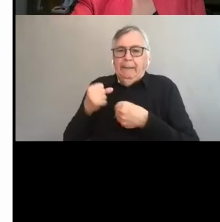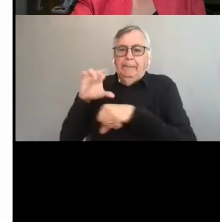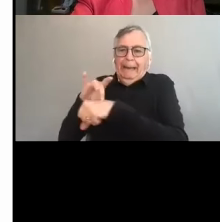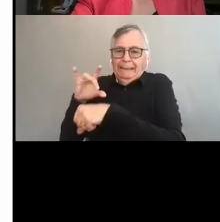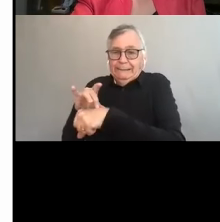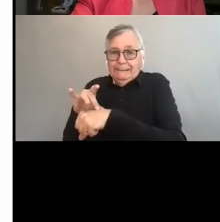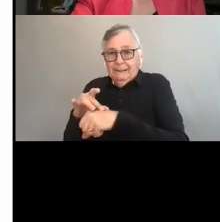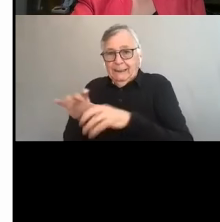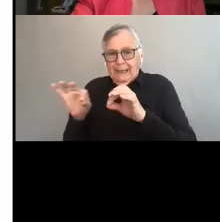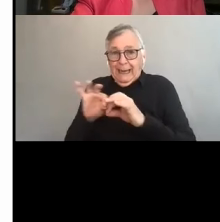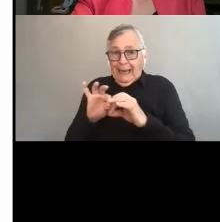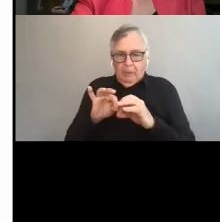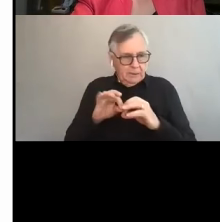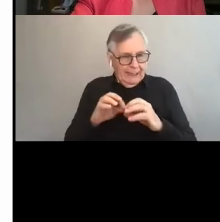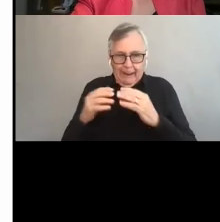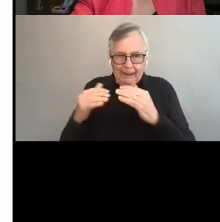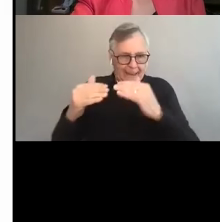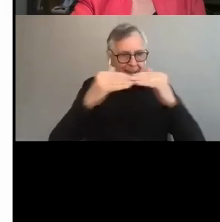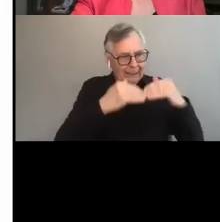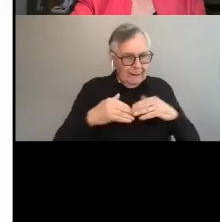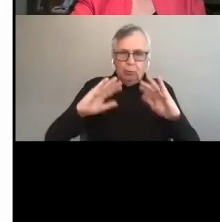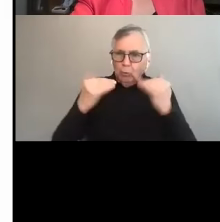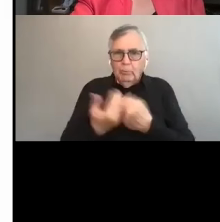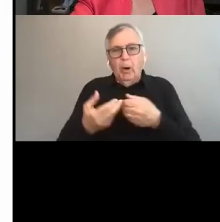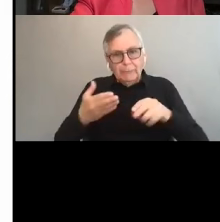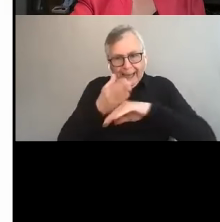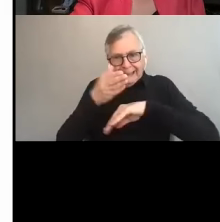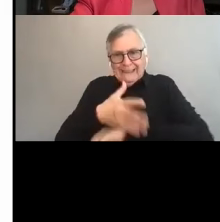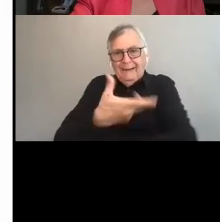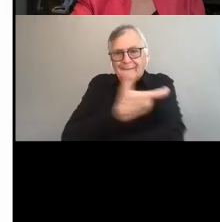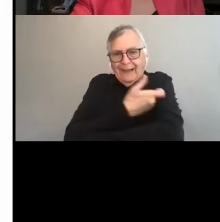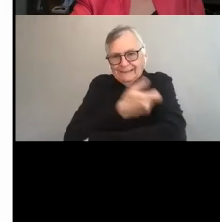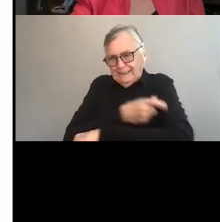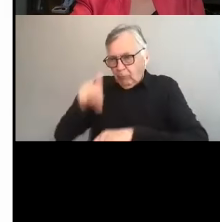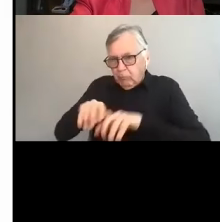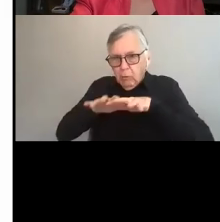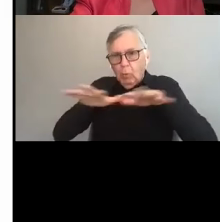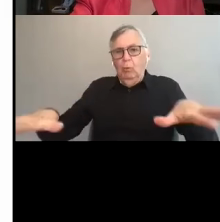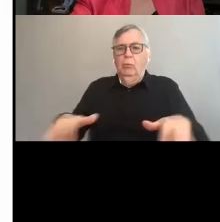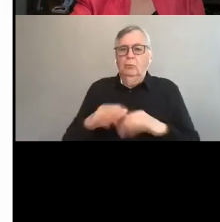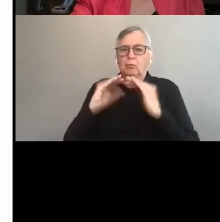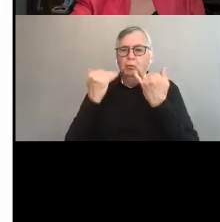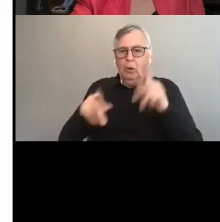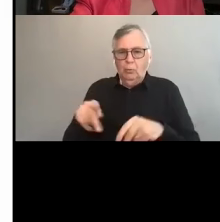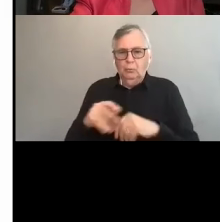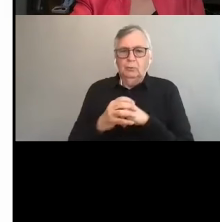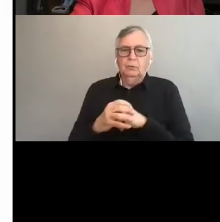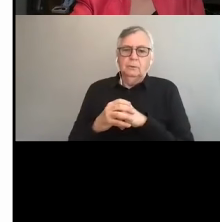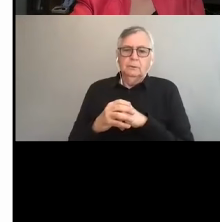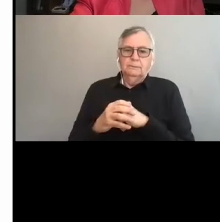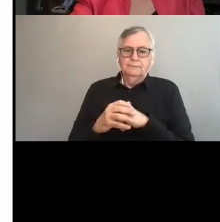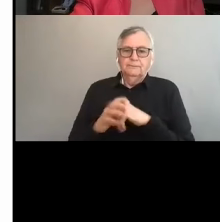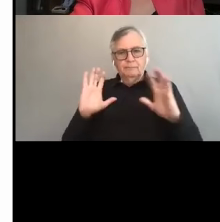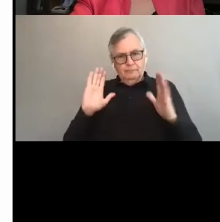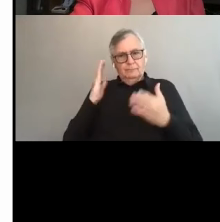que toutes nos mesures s'appliquent également partout et que tout le monde ait accès au vaccin. Alors, je